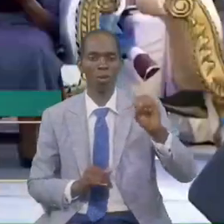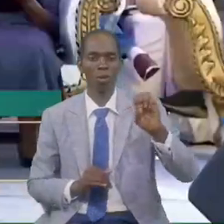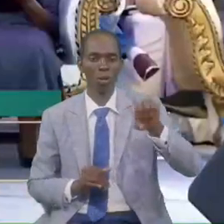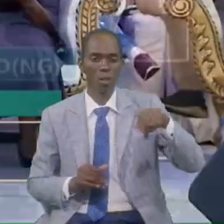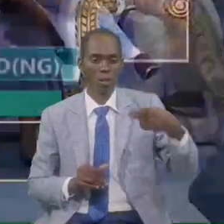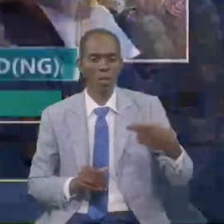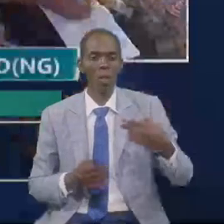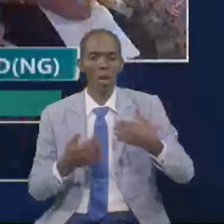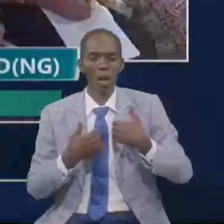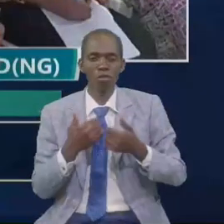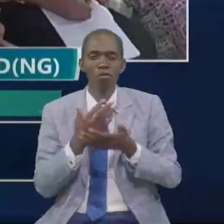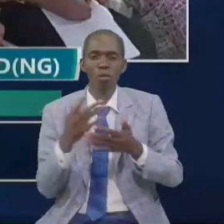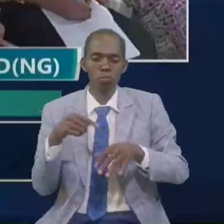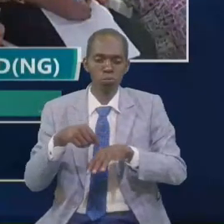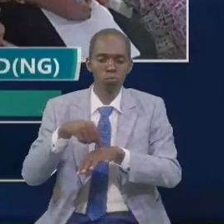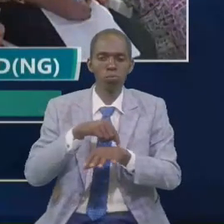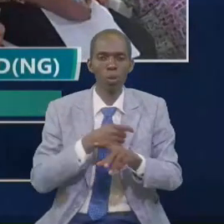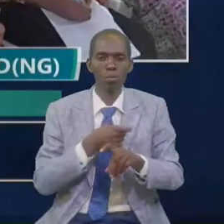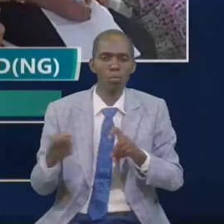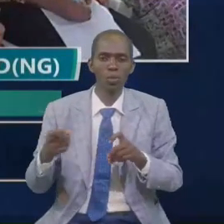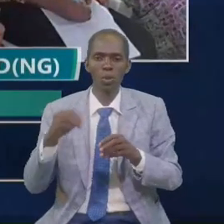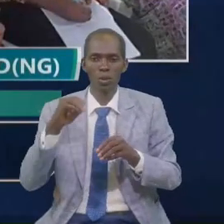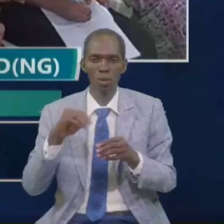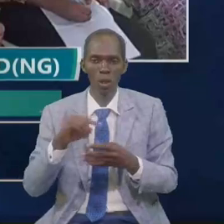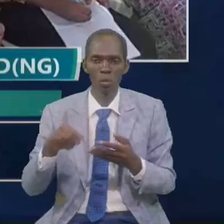Joseph avait des épines dans la famille.